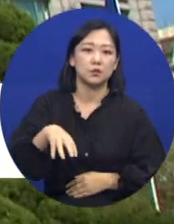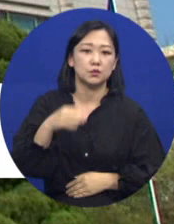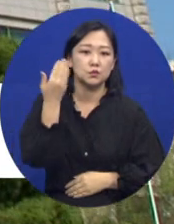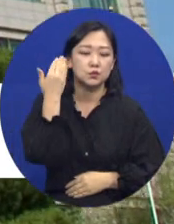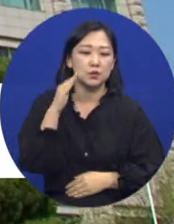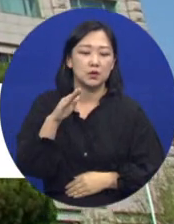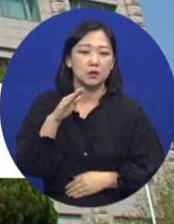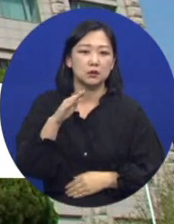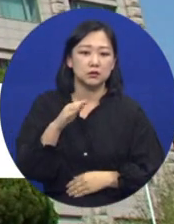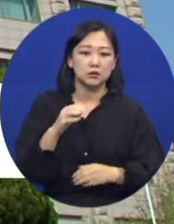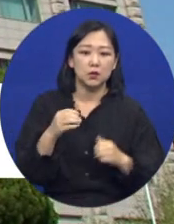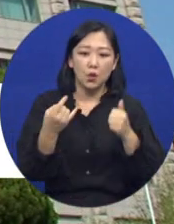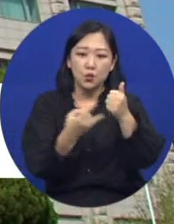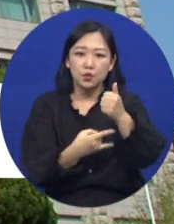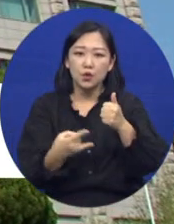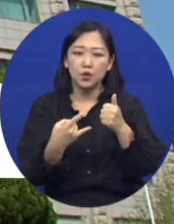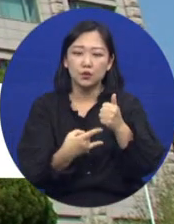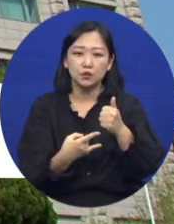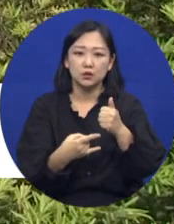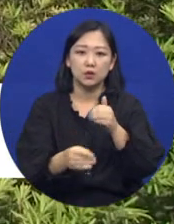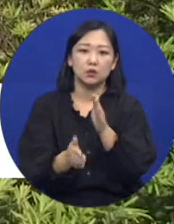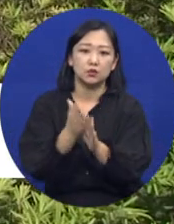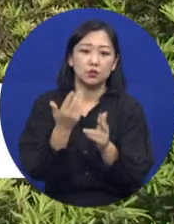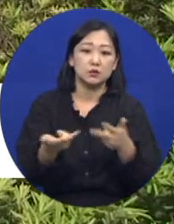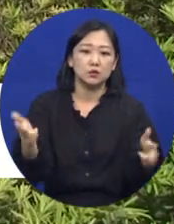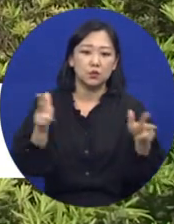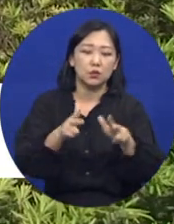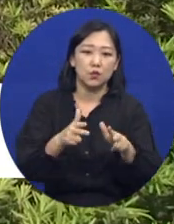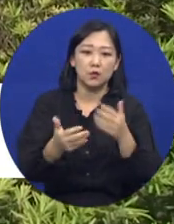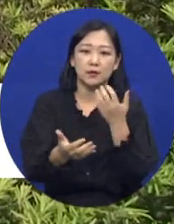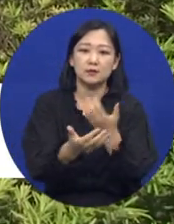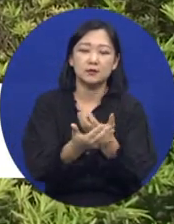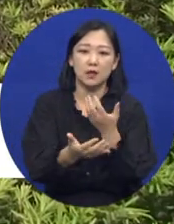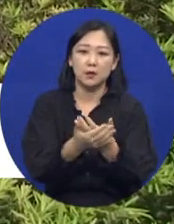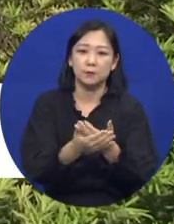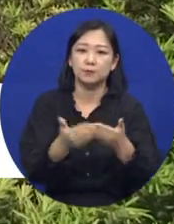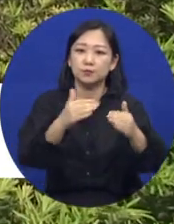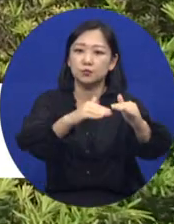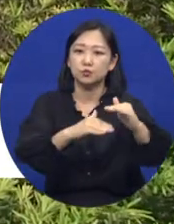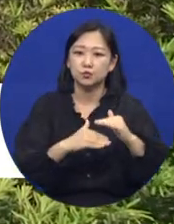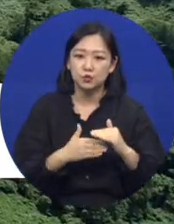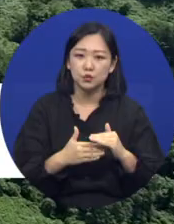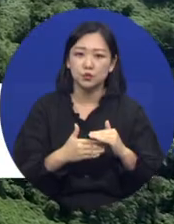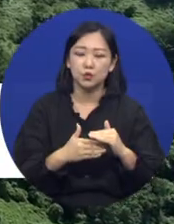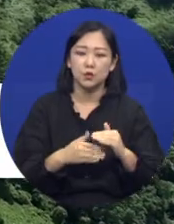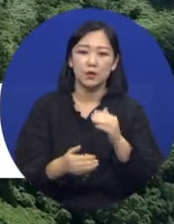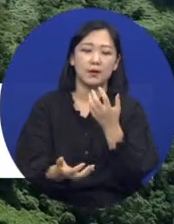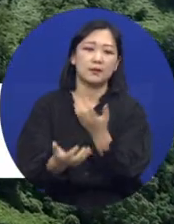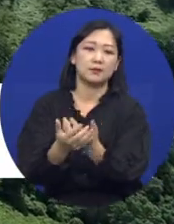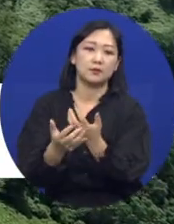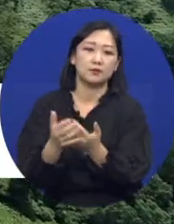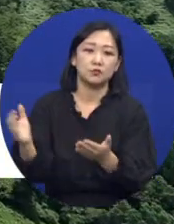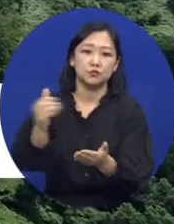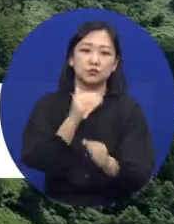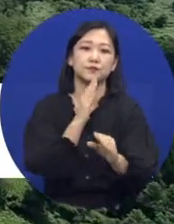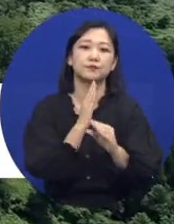제주도 감사위원회에 도시공원 관련 자료 제출을 요구해 제주도와 행정시에서 자료를 수합하고